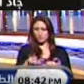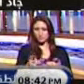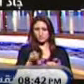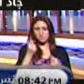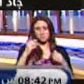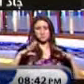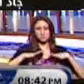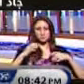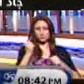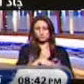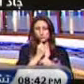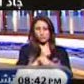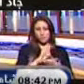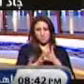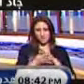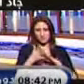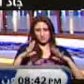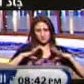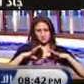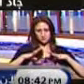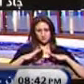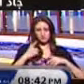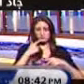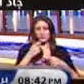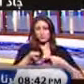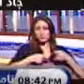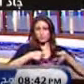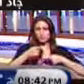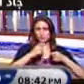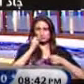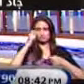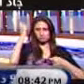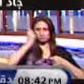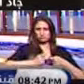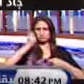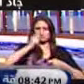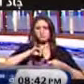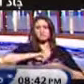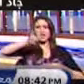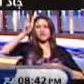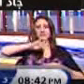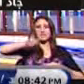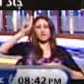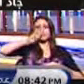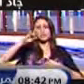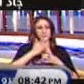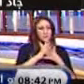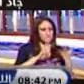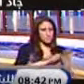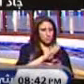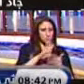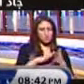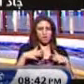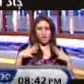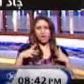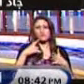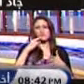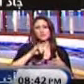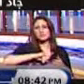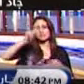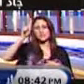البطالة وهروب المستثمرين وغلق المصانع، دي كلها لأنه الناس شايفة أن في انقسام